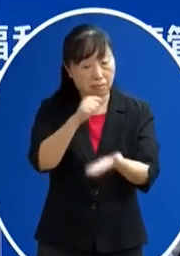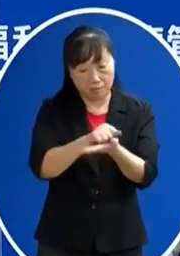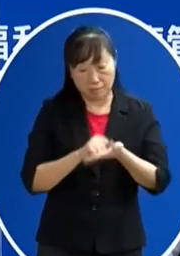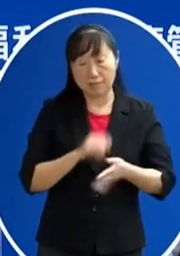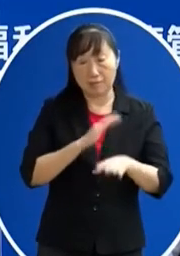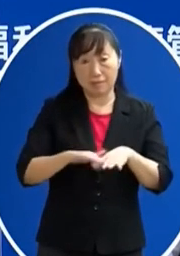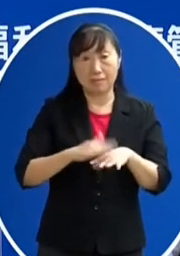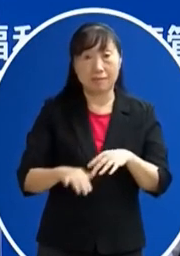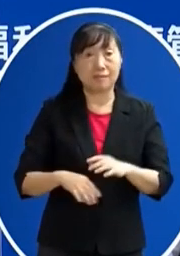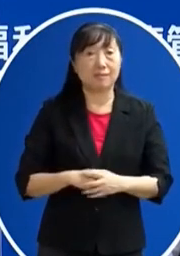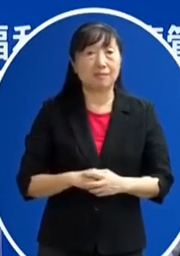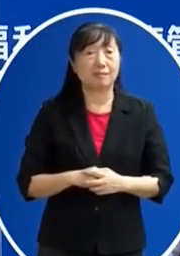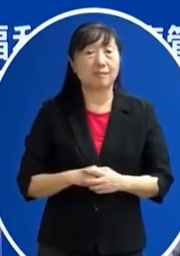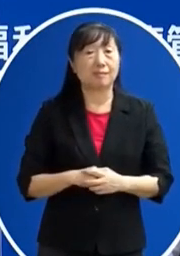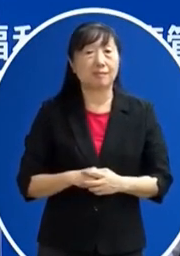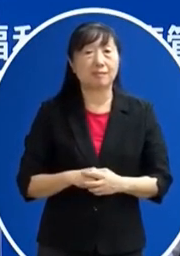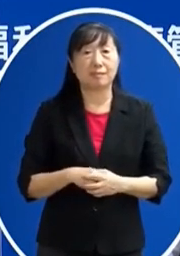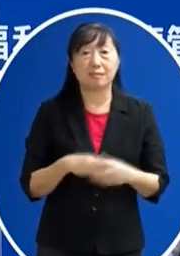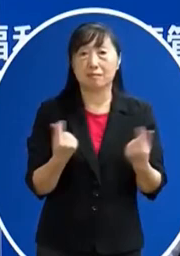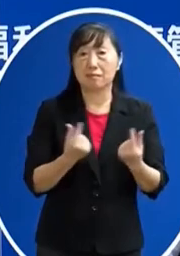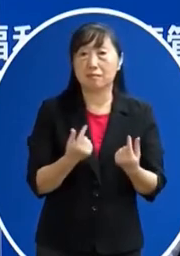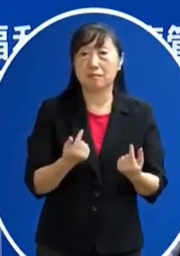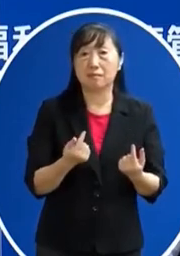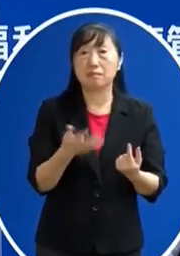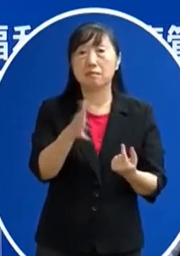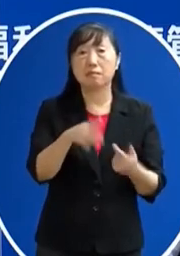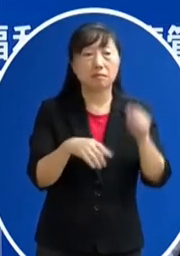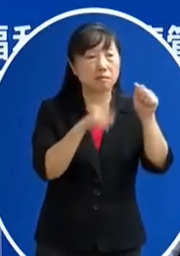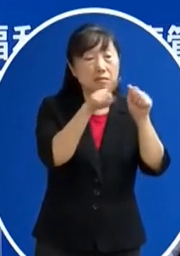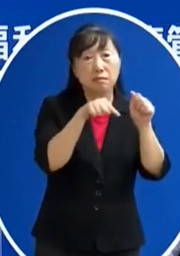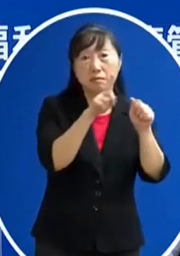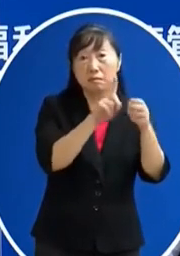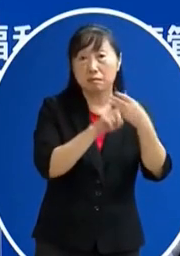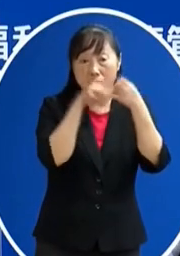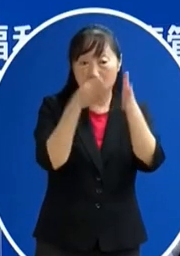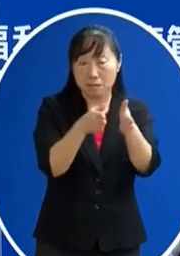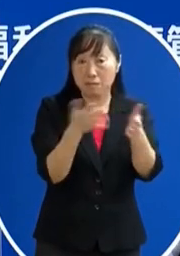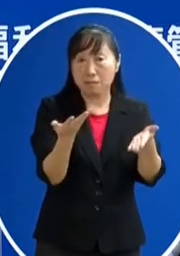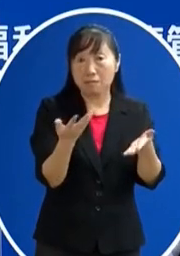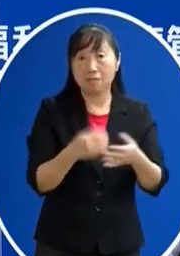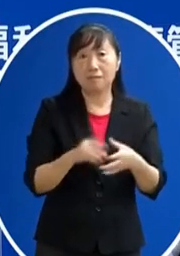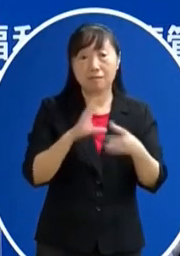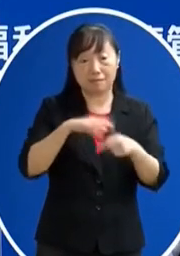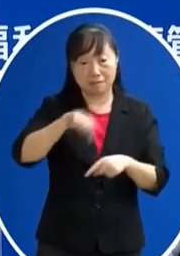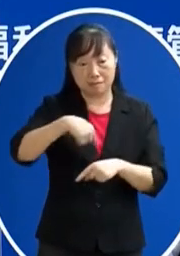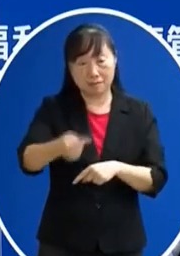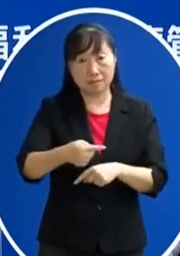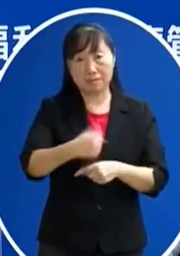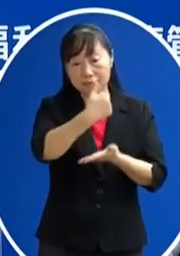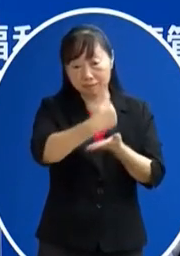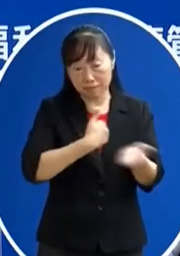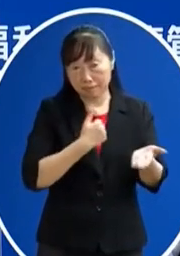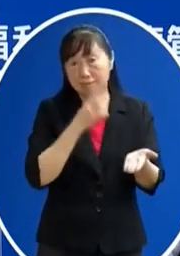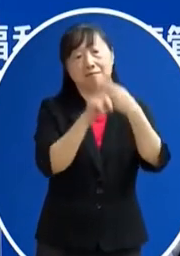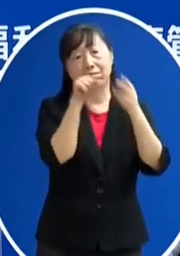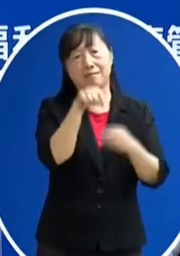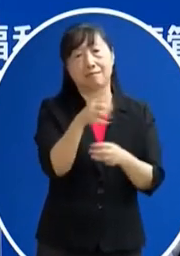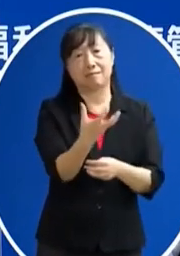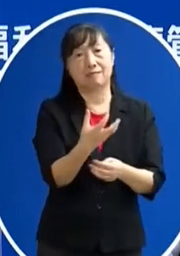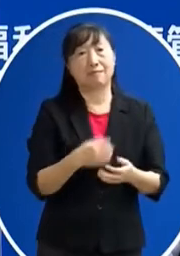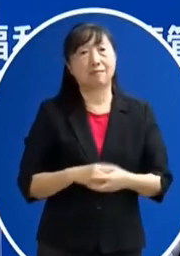就会来进行。好，那至于说为什么只有 AZ， 那就是我们现在在下一波会进来的疫苗。